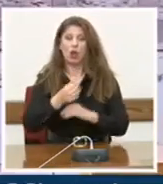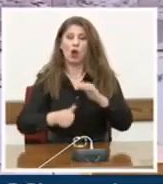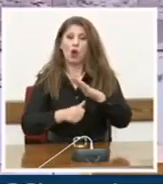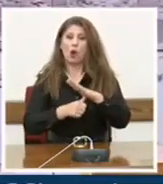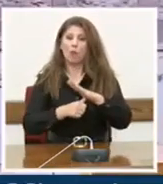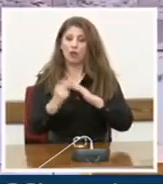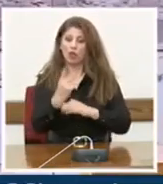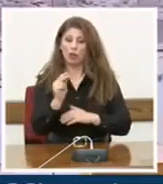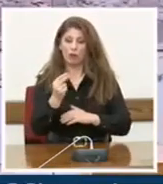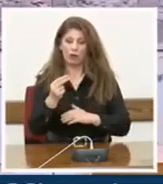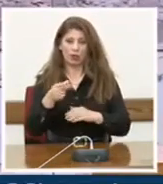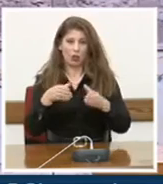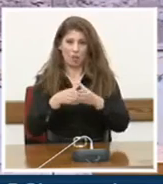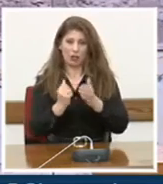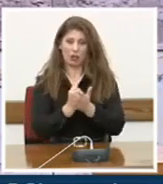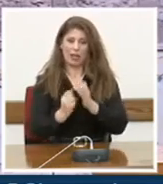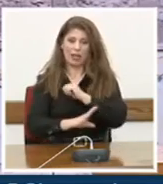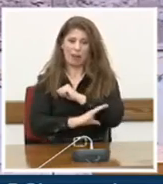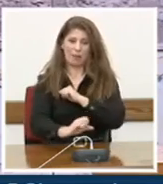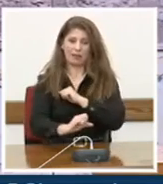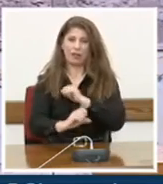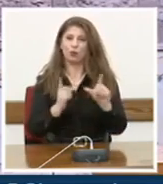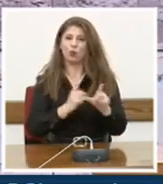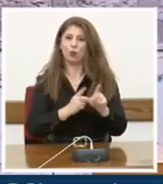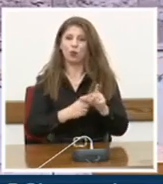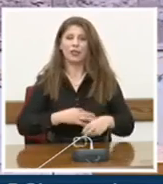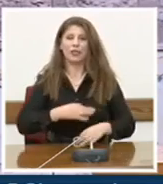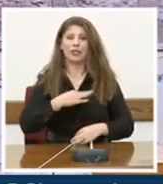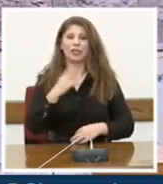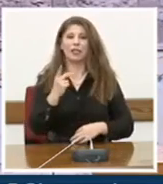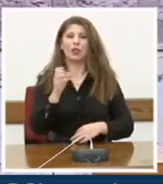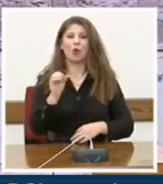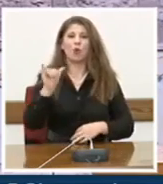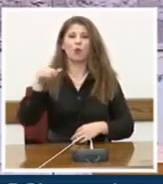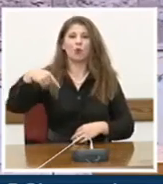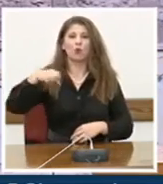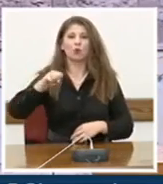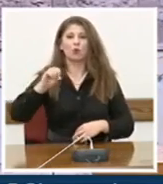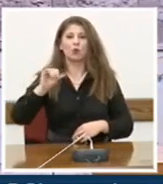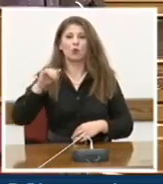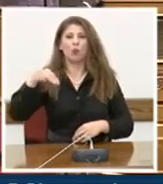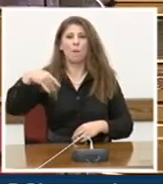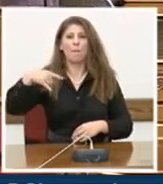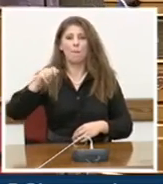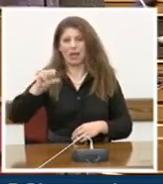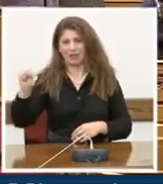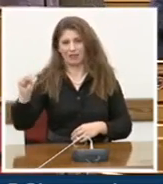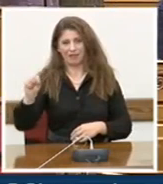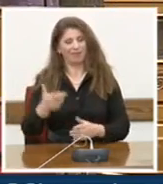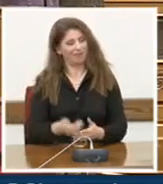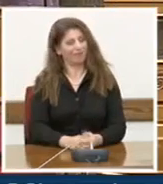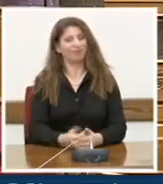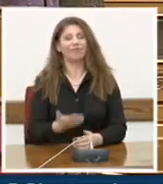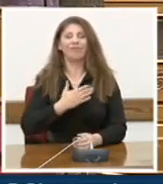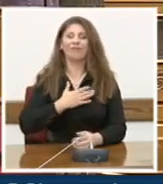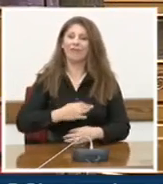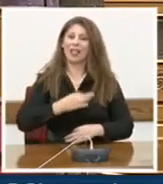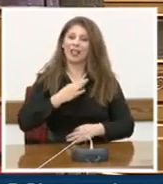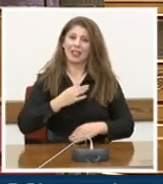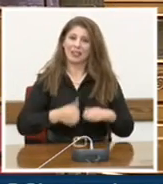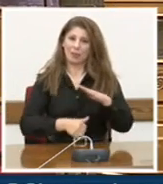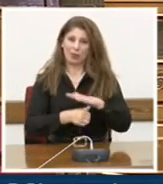Ελλάδος, ο κύριος Δημήτρης Κουτσούμπας. Κύριε Πρόεδρε, έχετε το λόγο. Ευχαριστώ, κύριε Πρόεδρε. Η